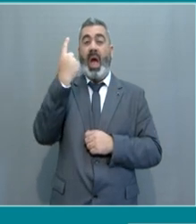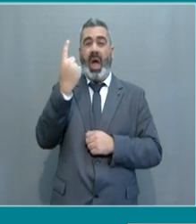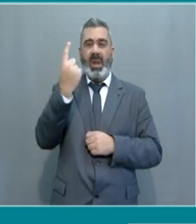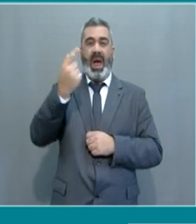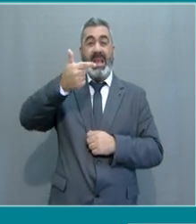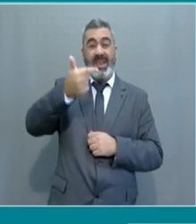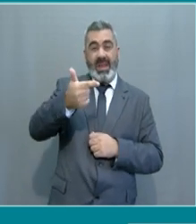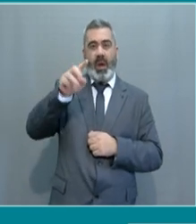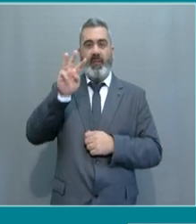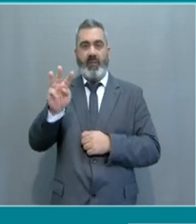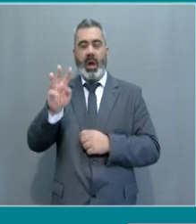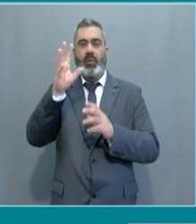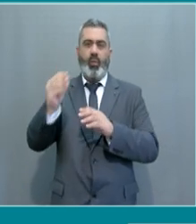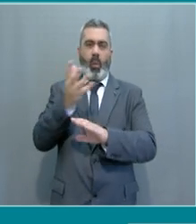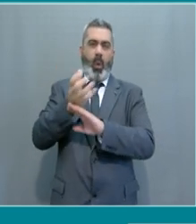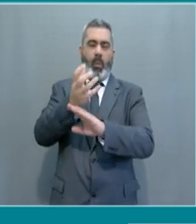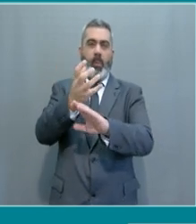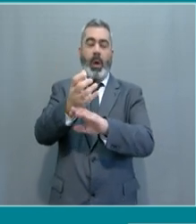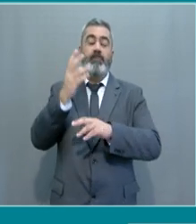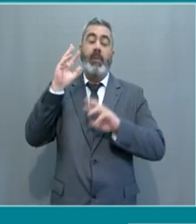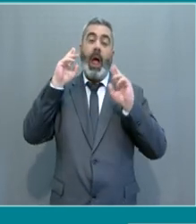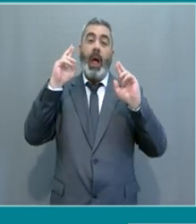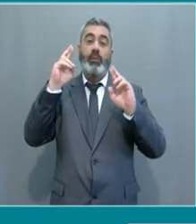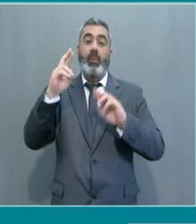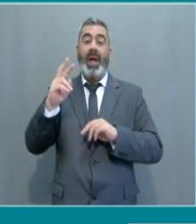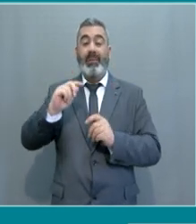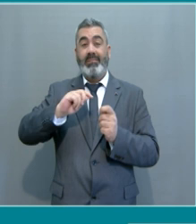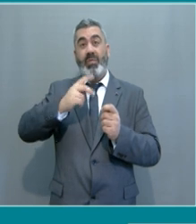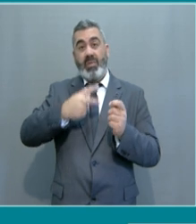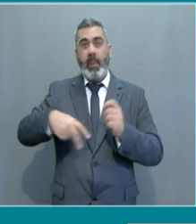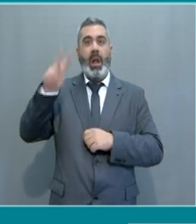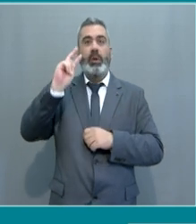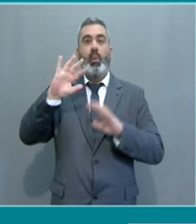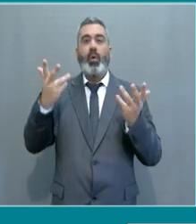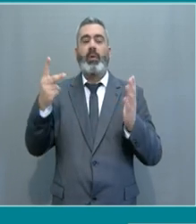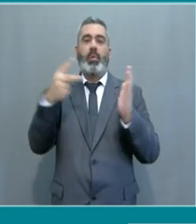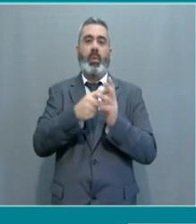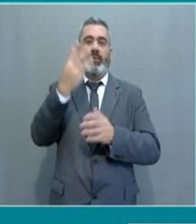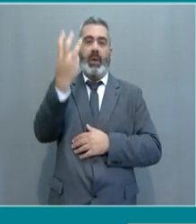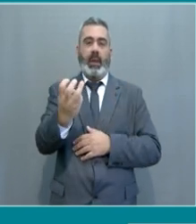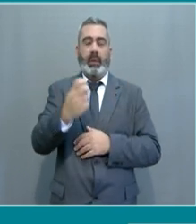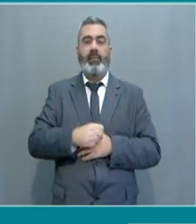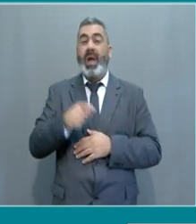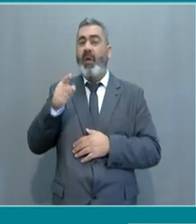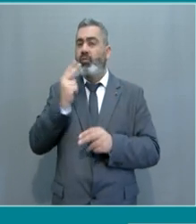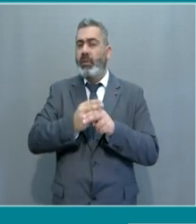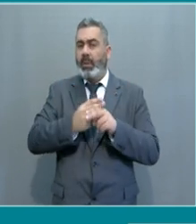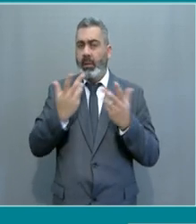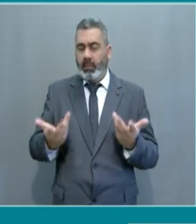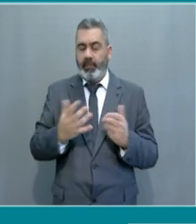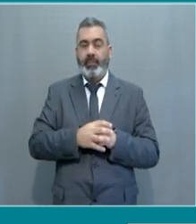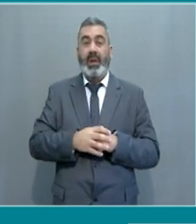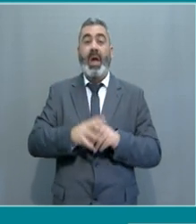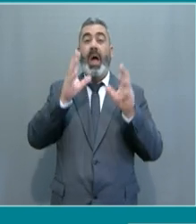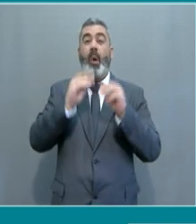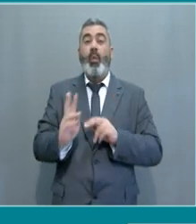εγκατεστημένης ισχύως και πιστεύουμε στα 2, ίσως και περισσότερο, το 2030. Και αυτό τι σημαίνει? Σημαίνει ότι οι